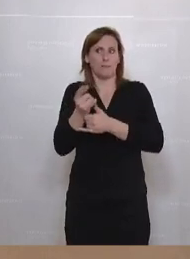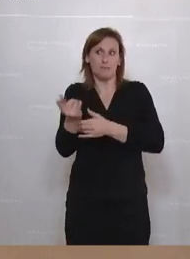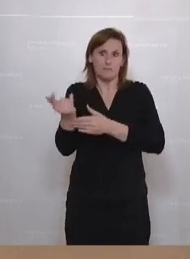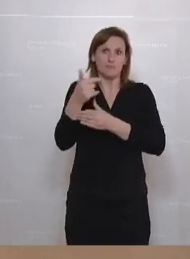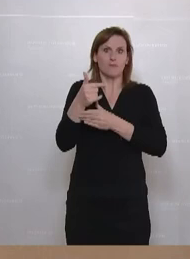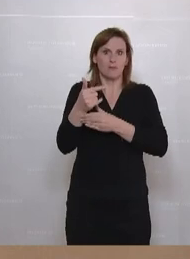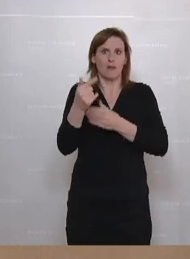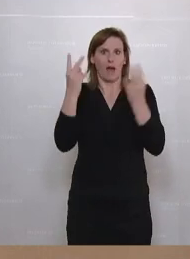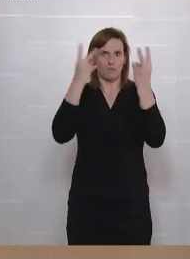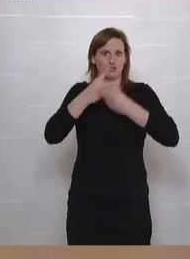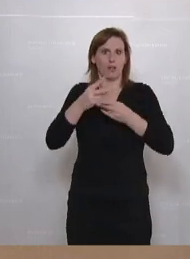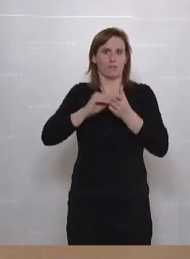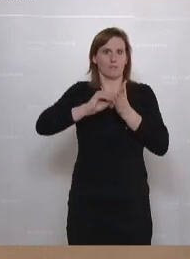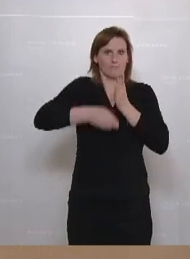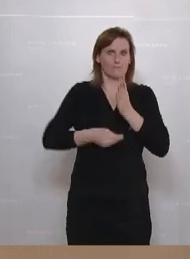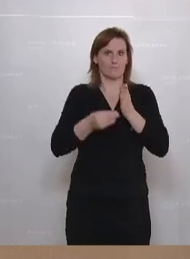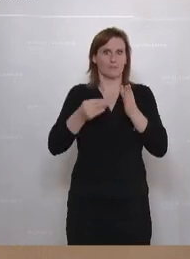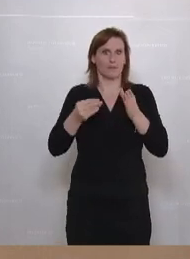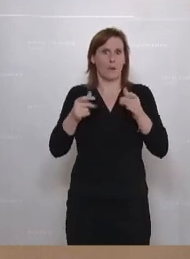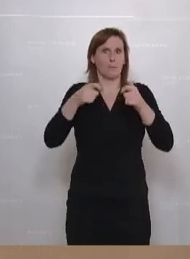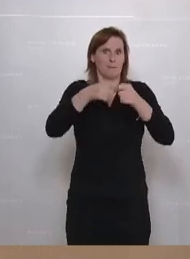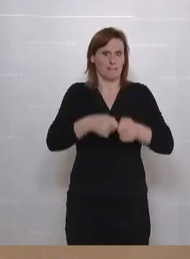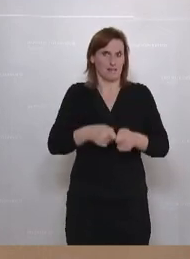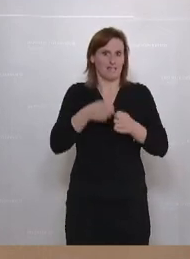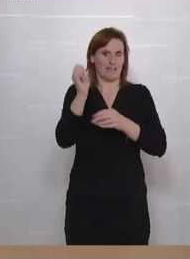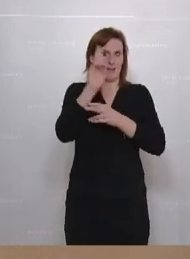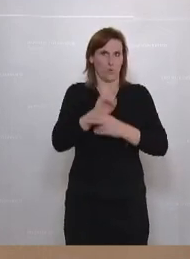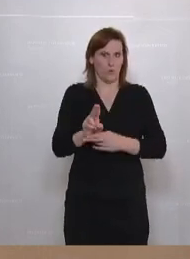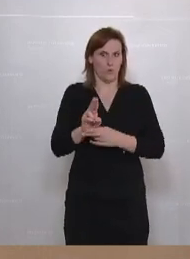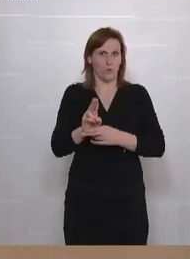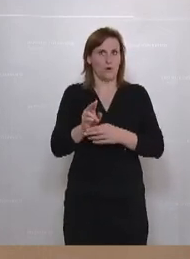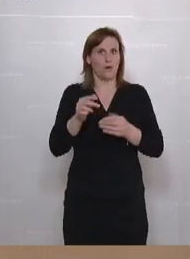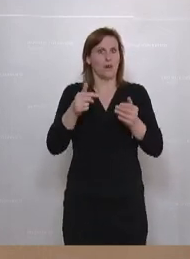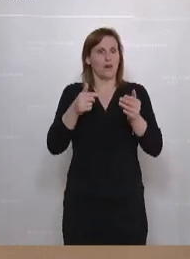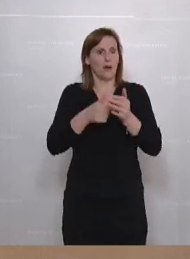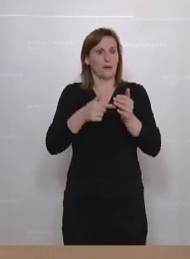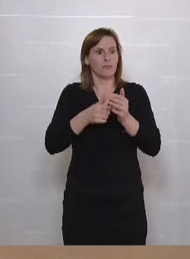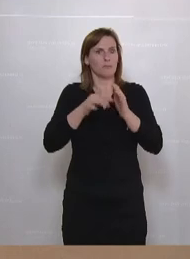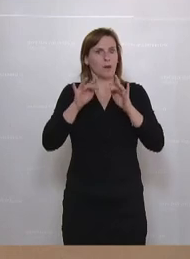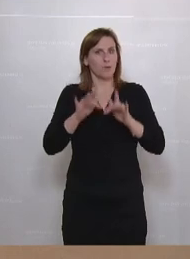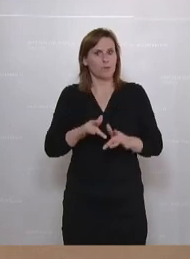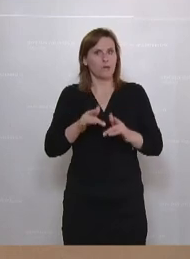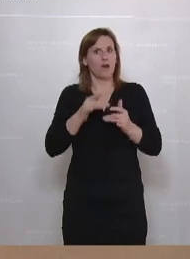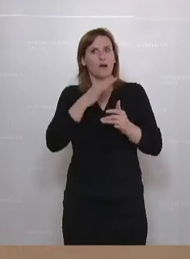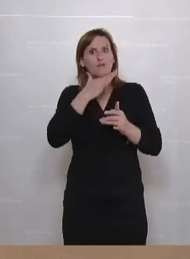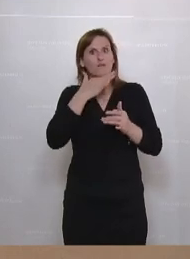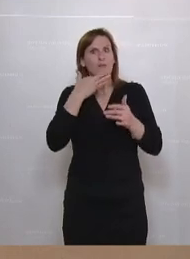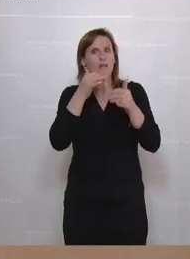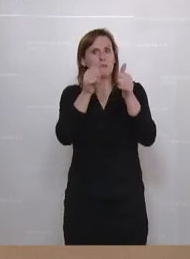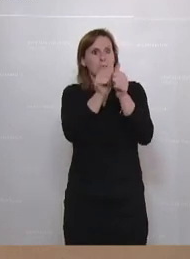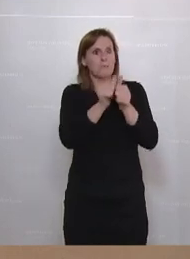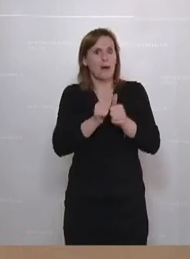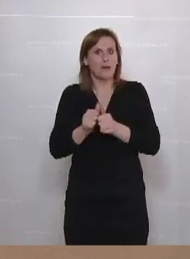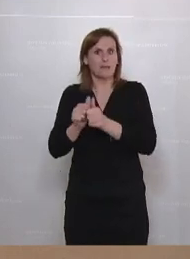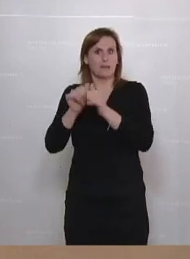Kapitel wäre, dass man am Schluss abschließt. Aber es gibt eine Reihe auch von wesentlichen Twinning-Projekten, wo wir gemeinsam mit Partnerorganisationen